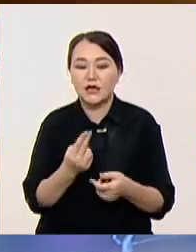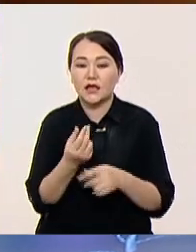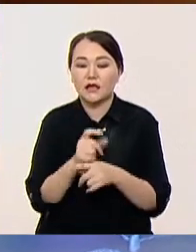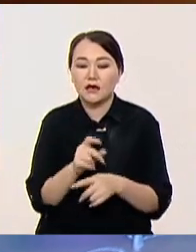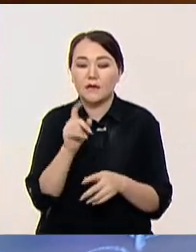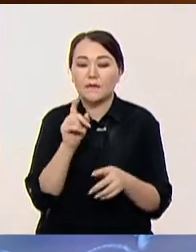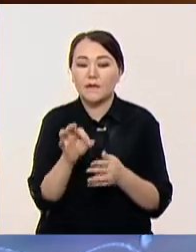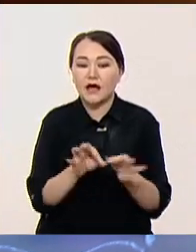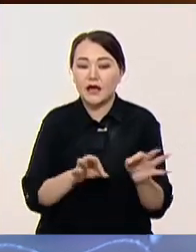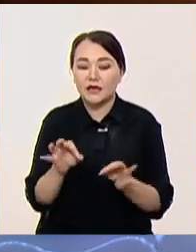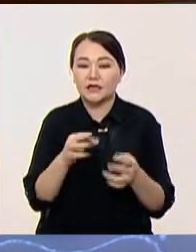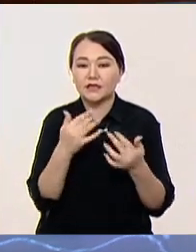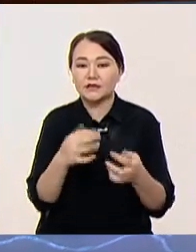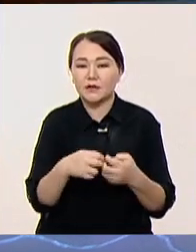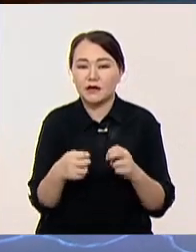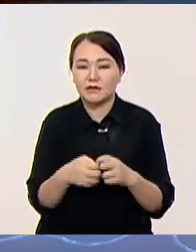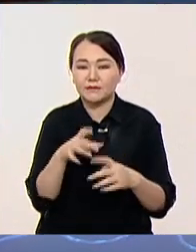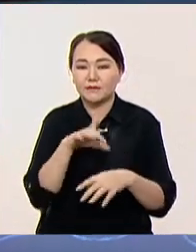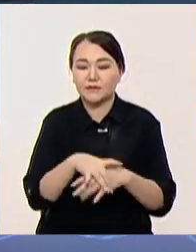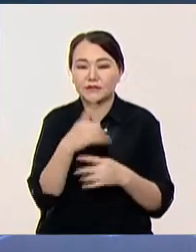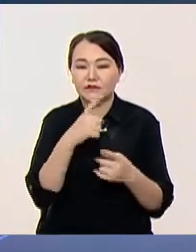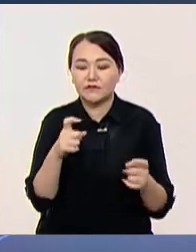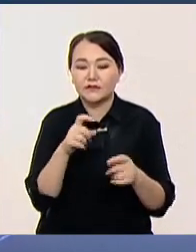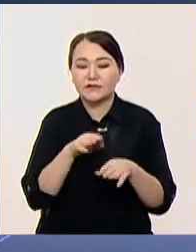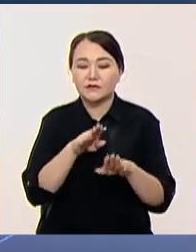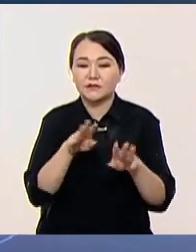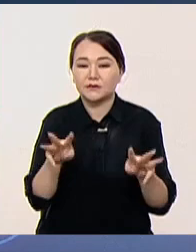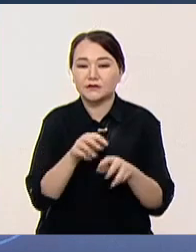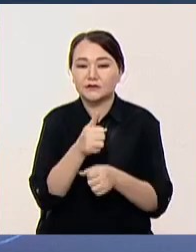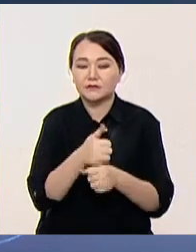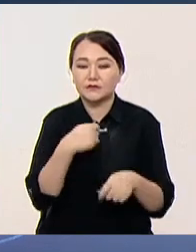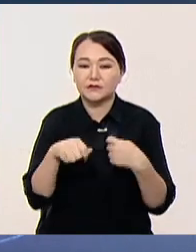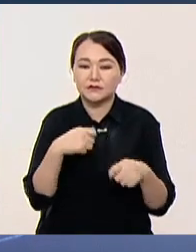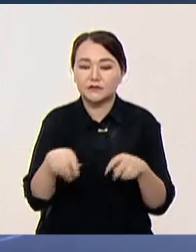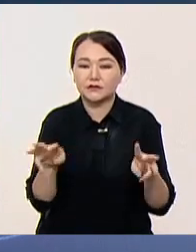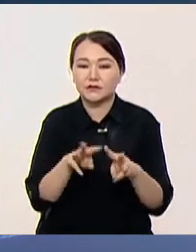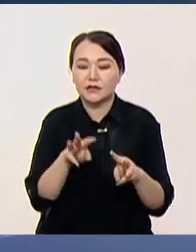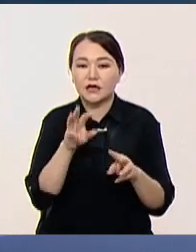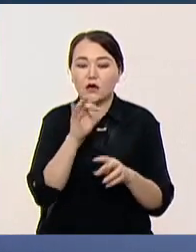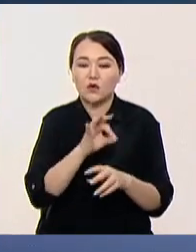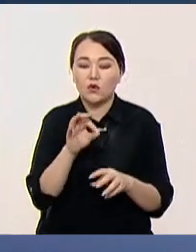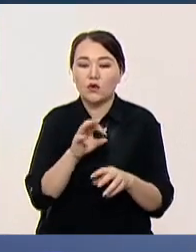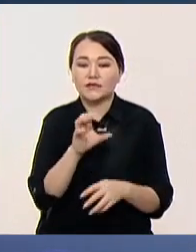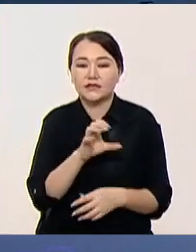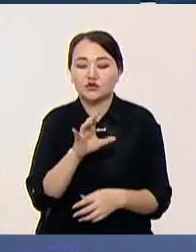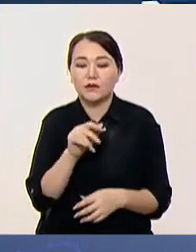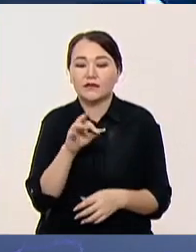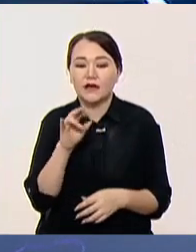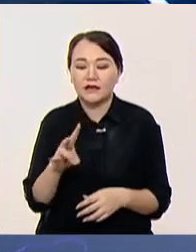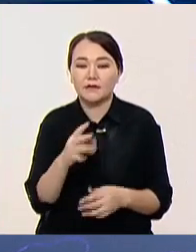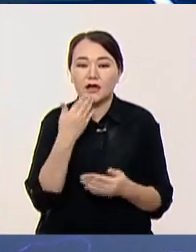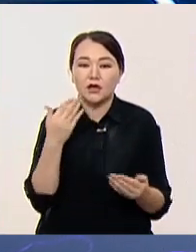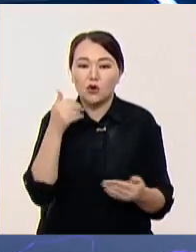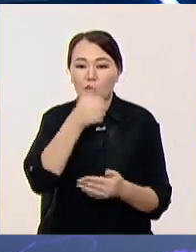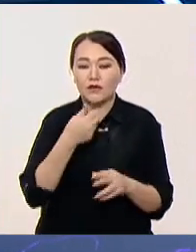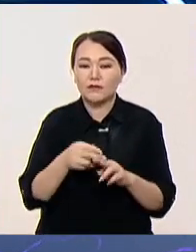проект выявил несколько проблем, заявил заместитель премьер-министра, министр торговли и интеграции Серик Жумангарин. В последние годы